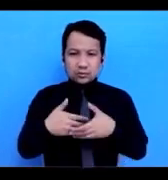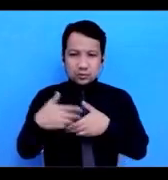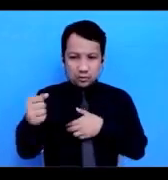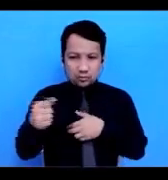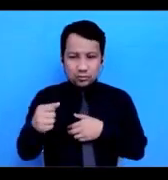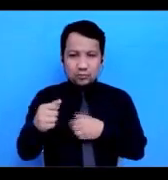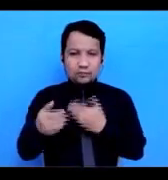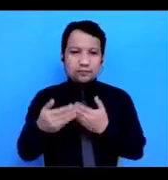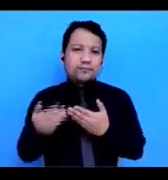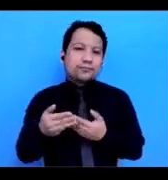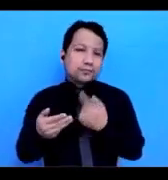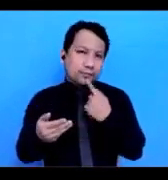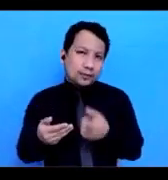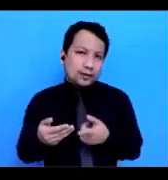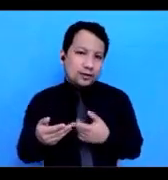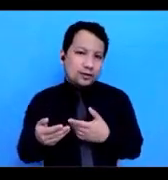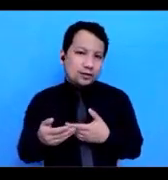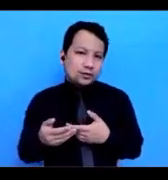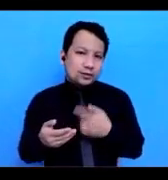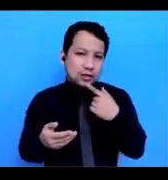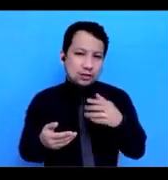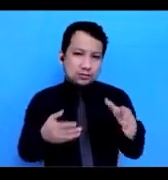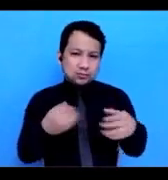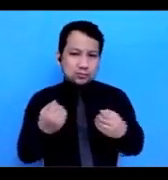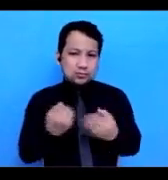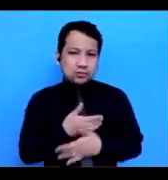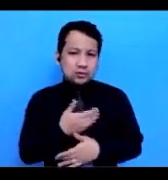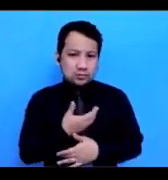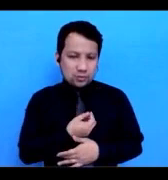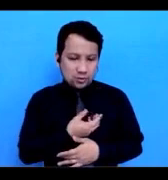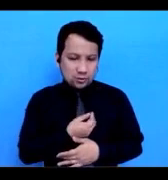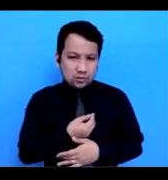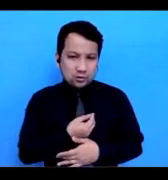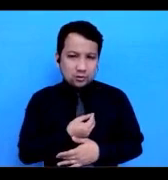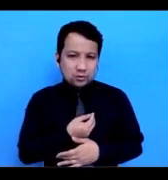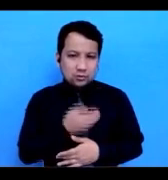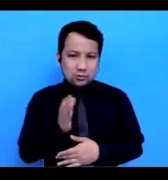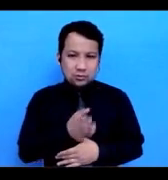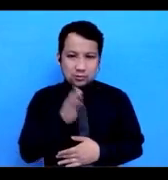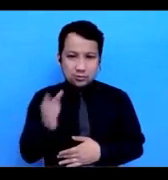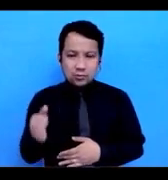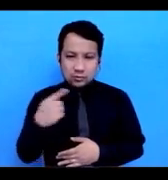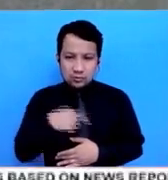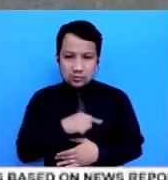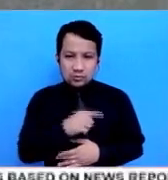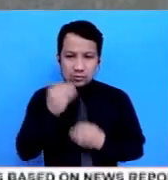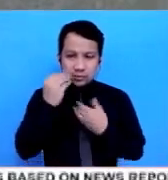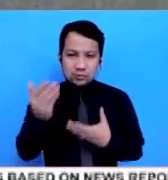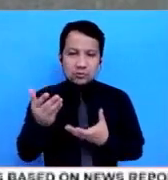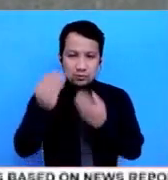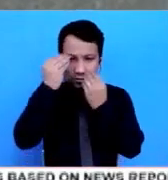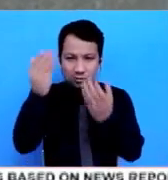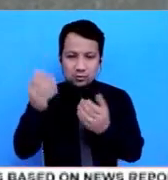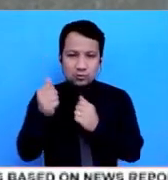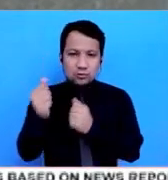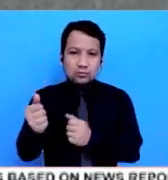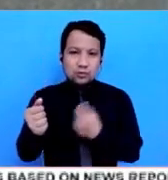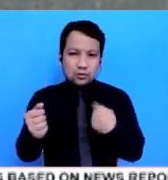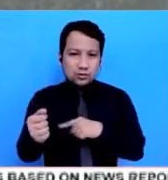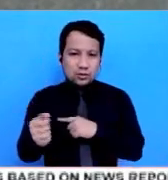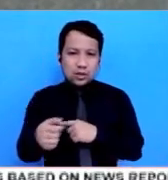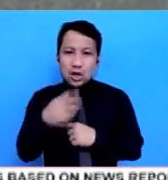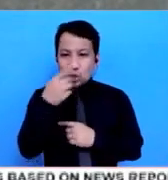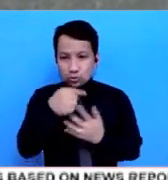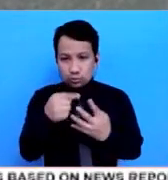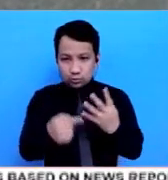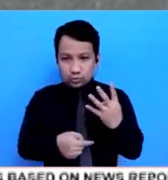sa takot din po namin, puro sinusunod na lang po namin yung gusto nila. Ang mga pulis na tinutukoy nila, sina